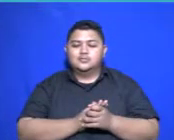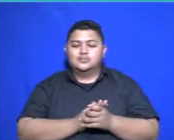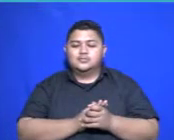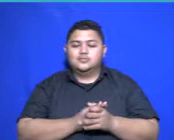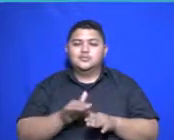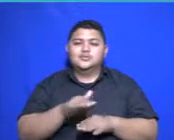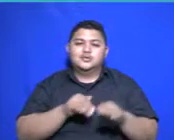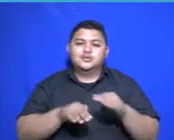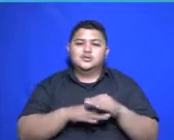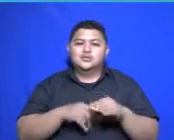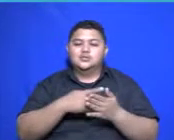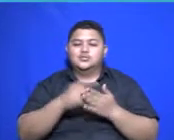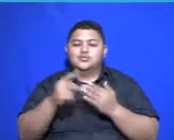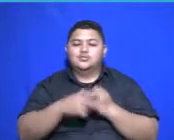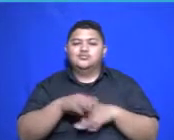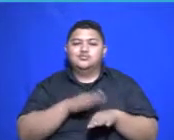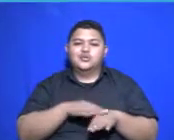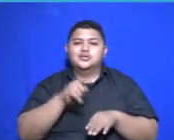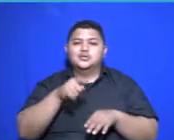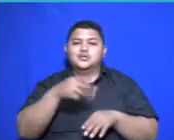program kebudayaan di kawasan Eropa.